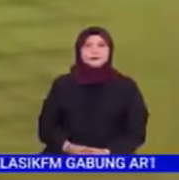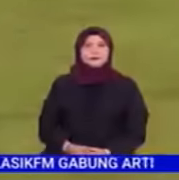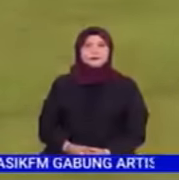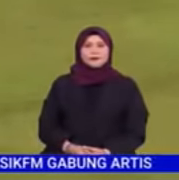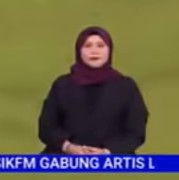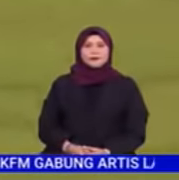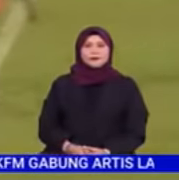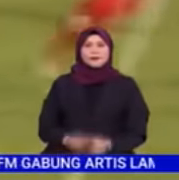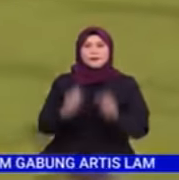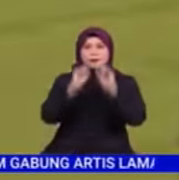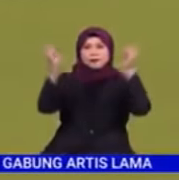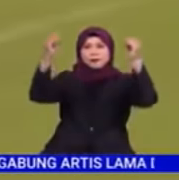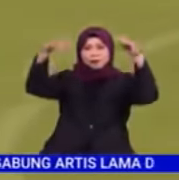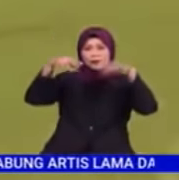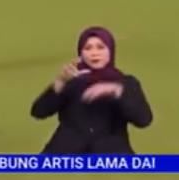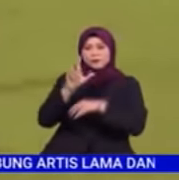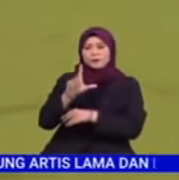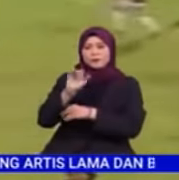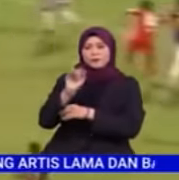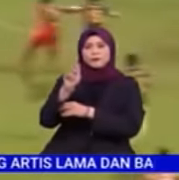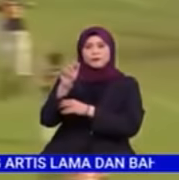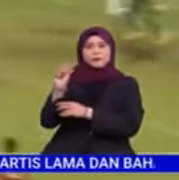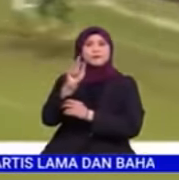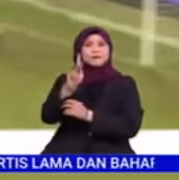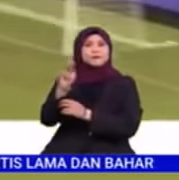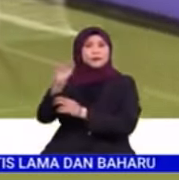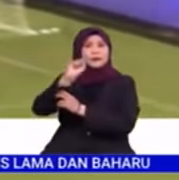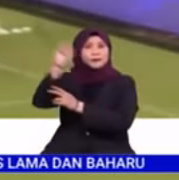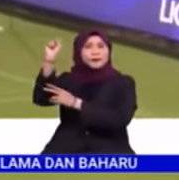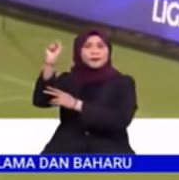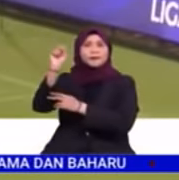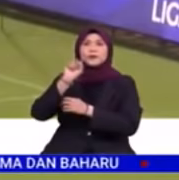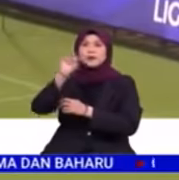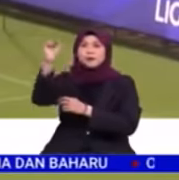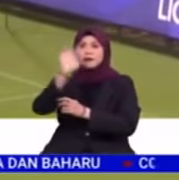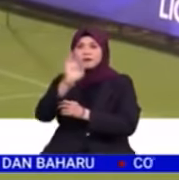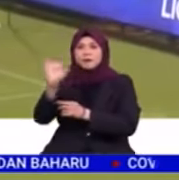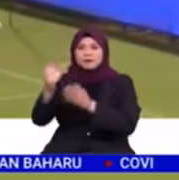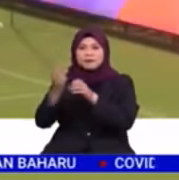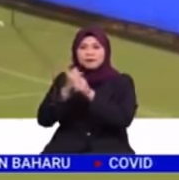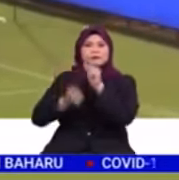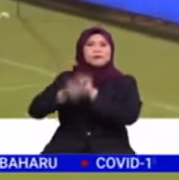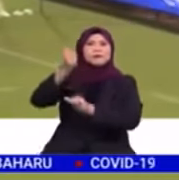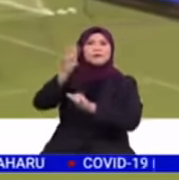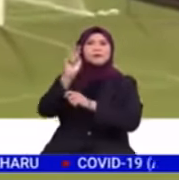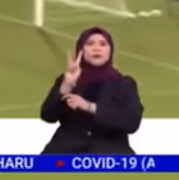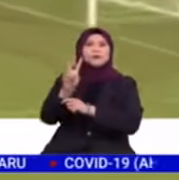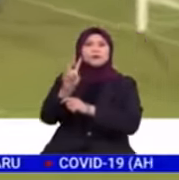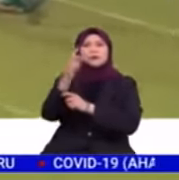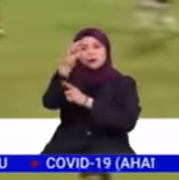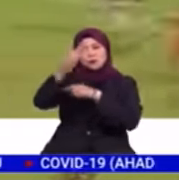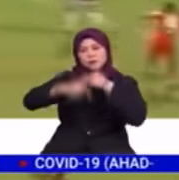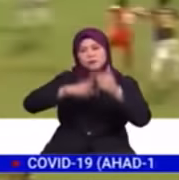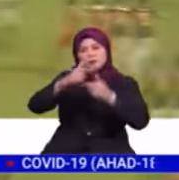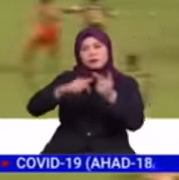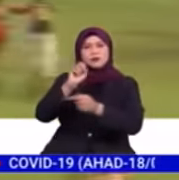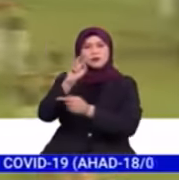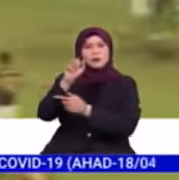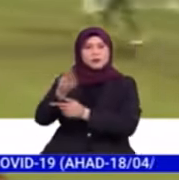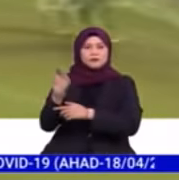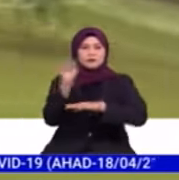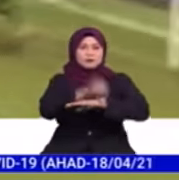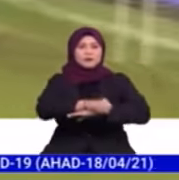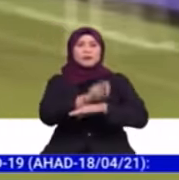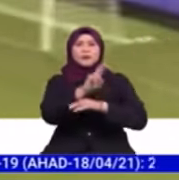Hai Sementara itu di stadium khas kota Kinabalu Sabah menyaksikan Sabah FC mencatat kemenangan keju edam champions liga super selepas menewaskan